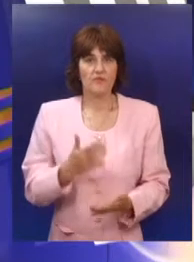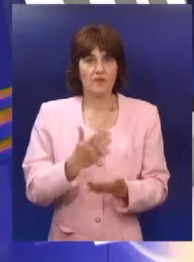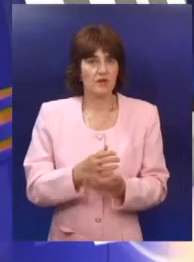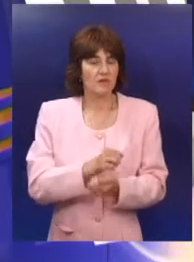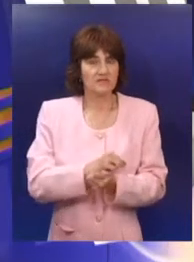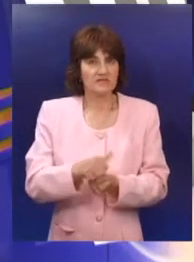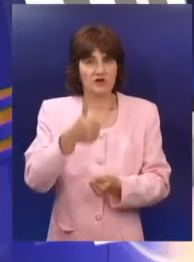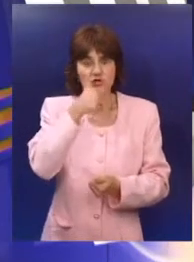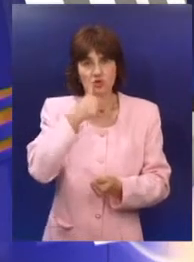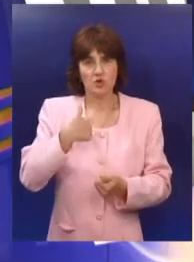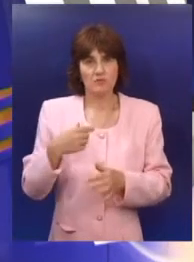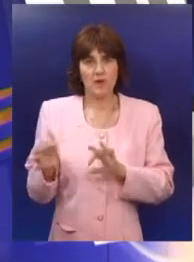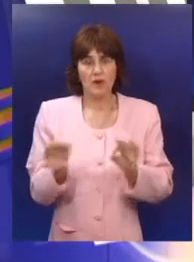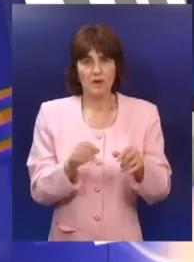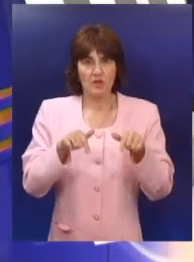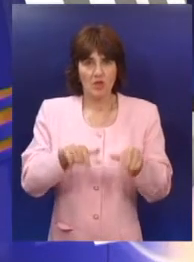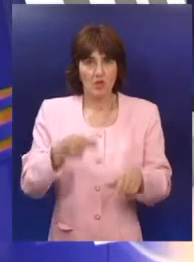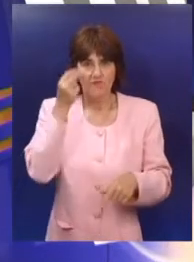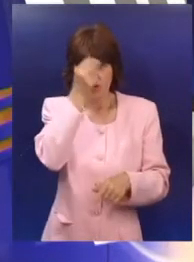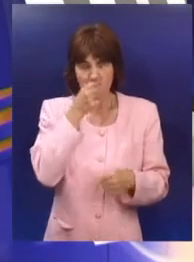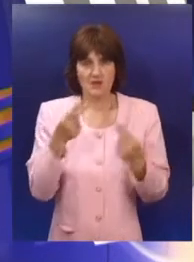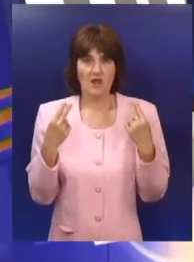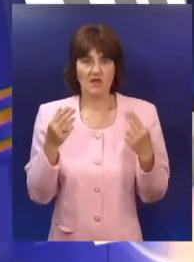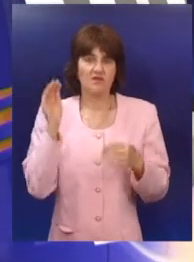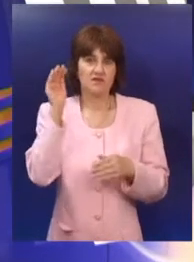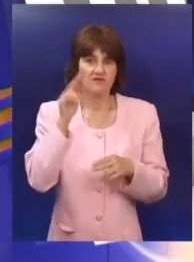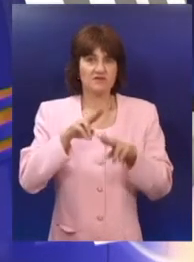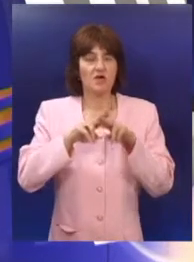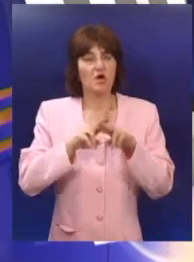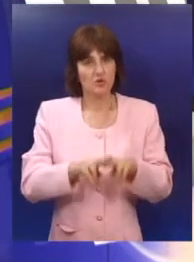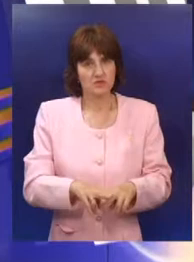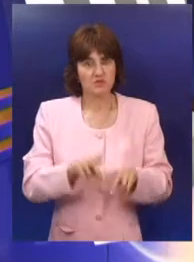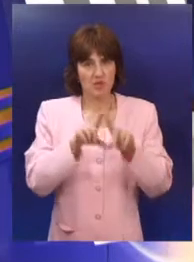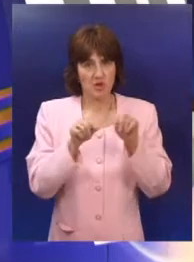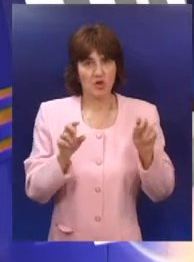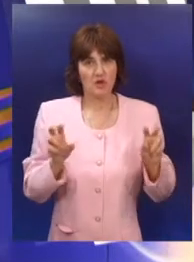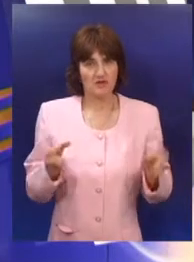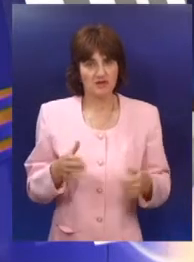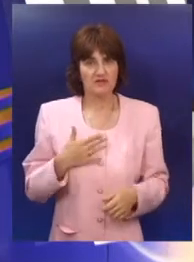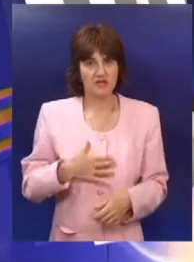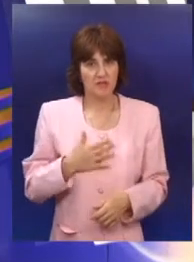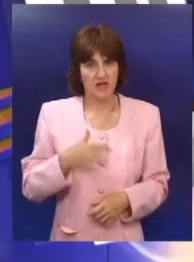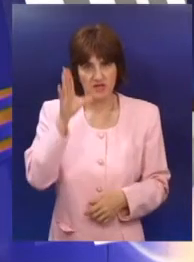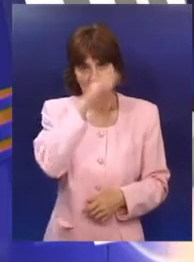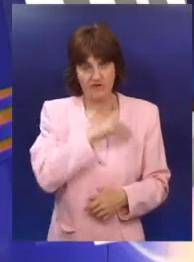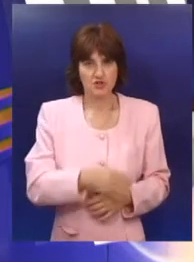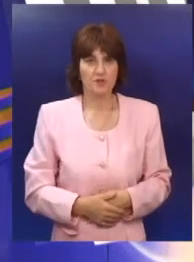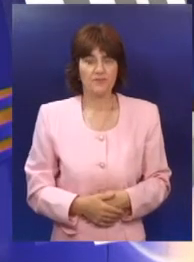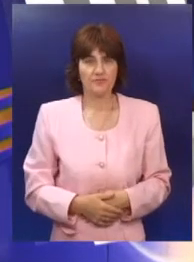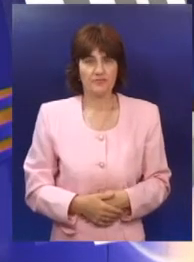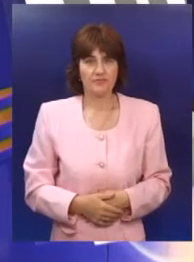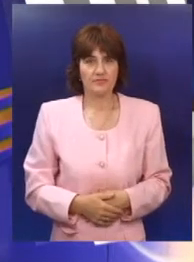Bilo bi to sve što smo pripremili za ovo nedeljni pregled najznačajnijih dešavanja. Ostanite dalje uz program U Eko televizije. Prijatno večer.